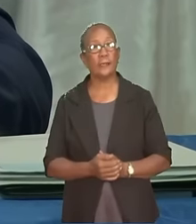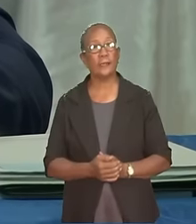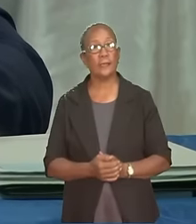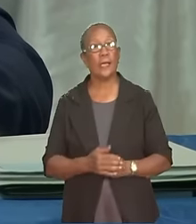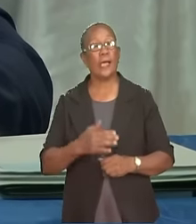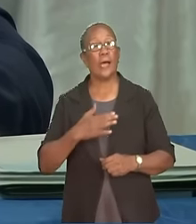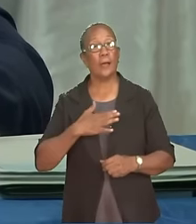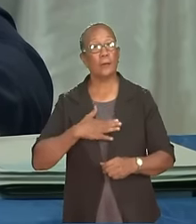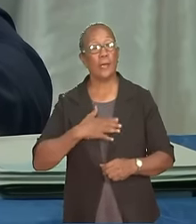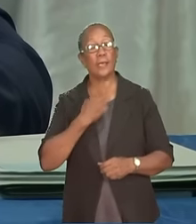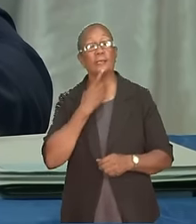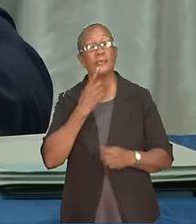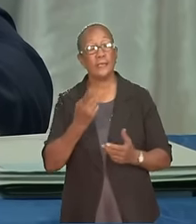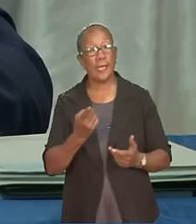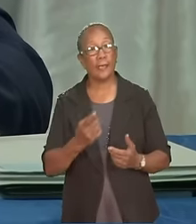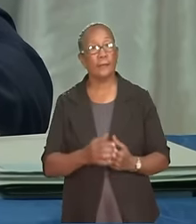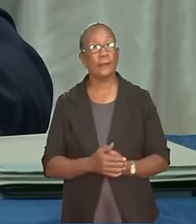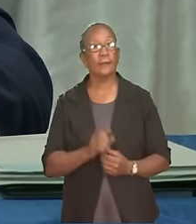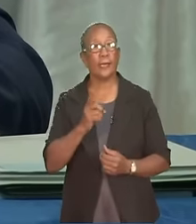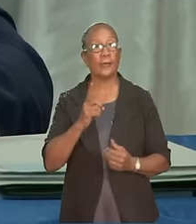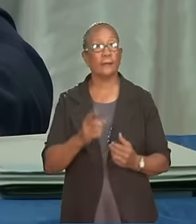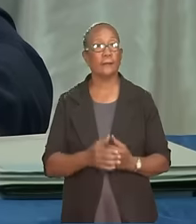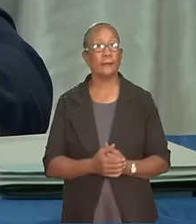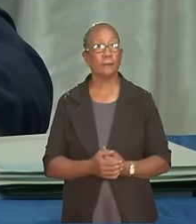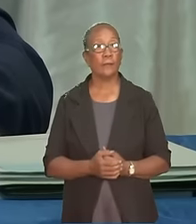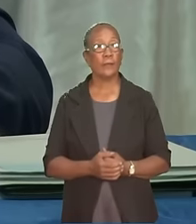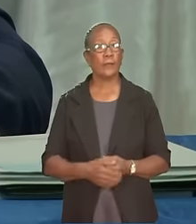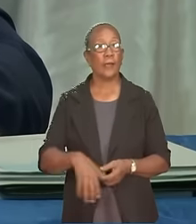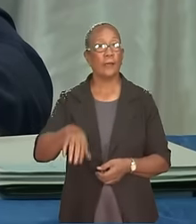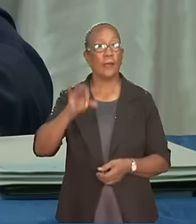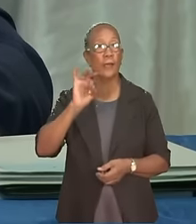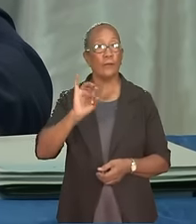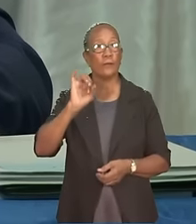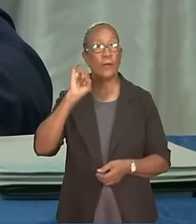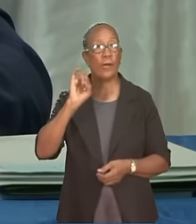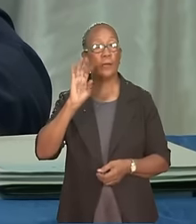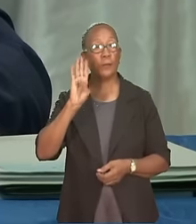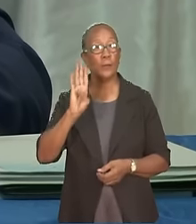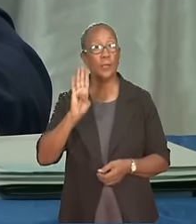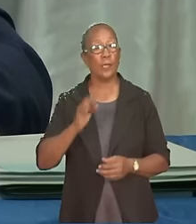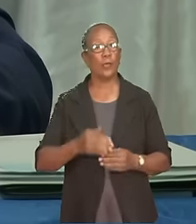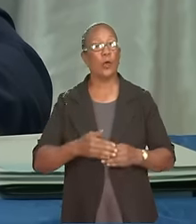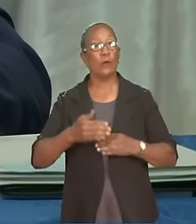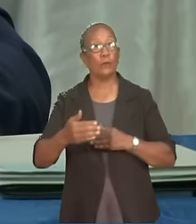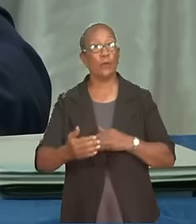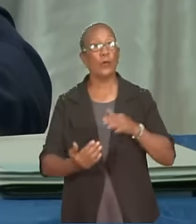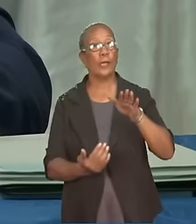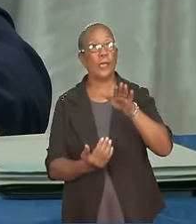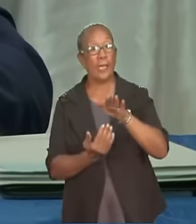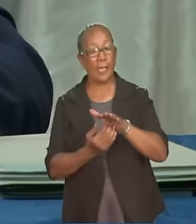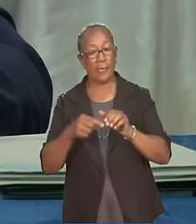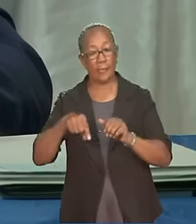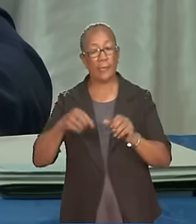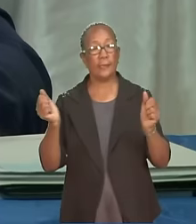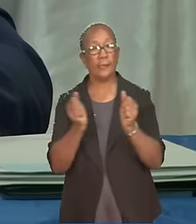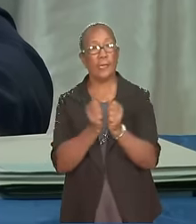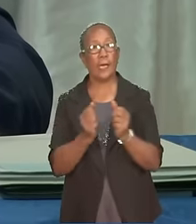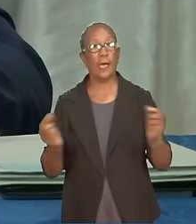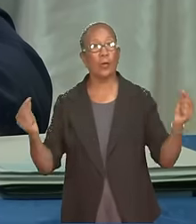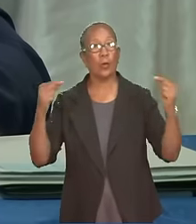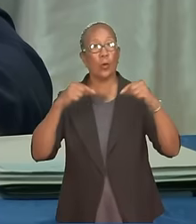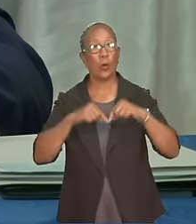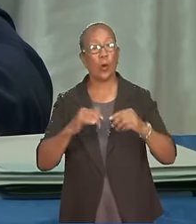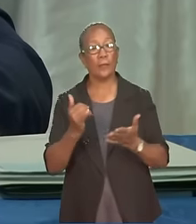mij doorgegeven dat de FID nog voor einde van dit jaar komt. Het